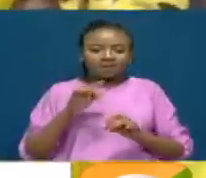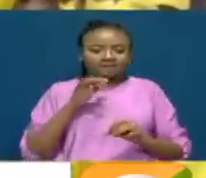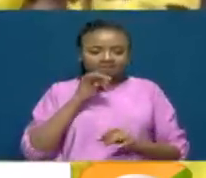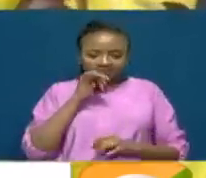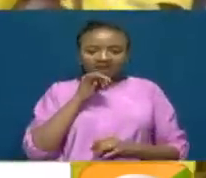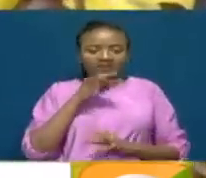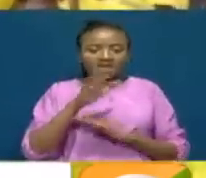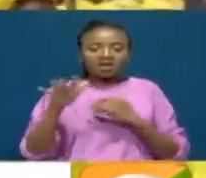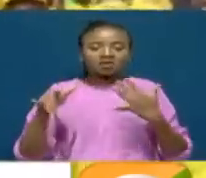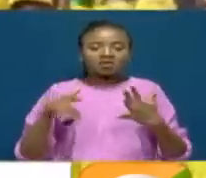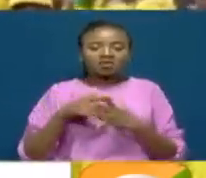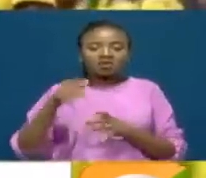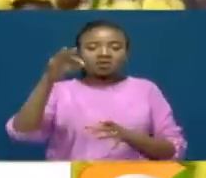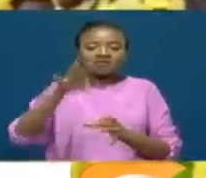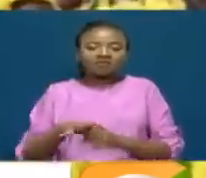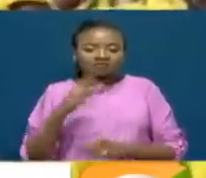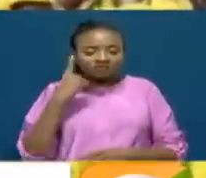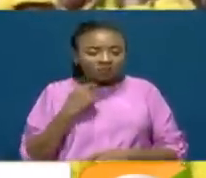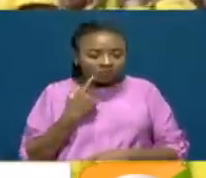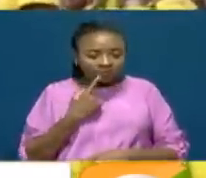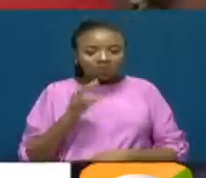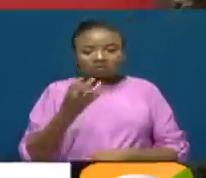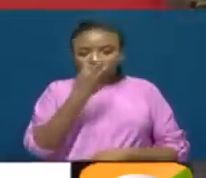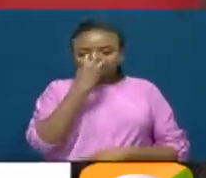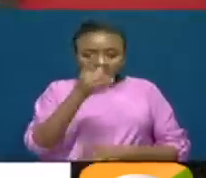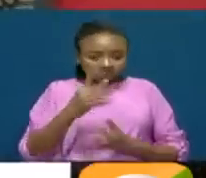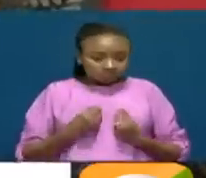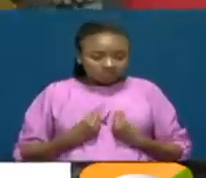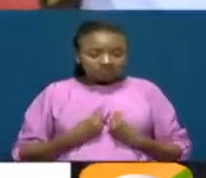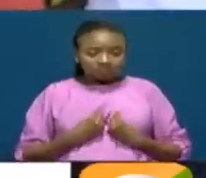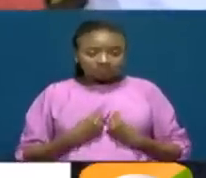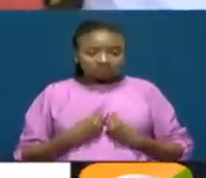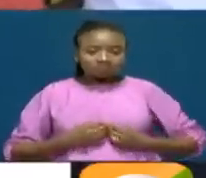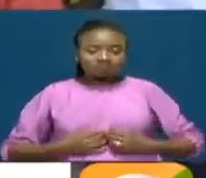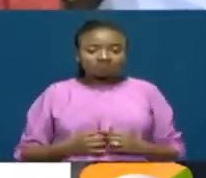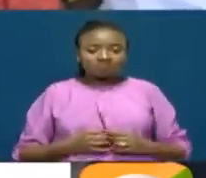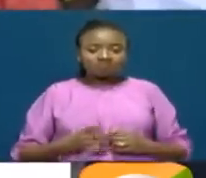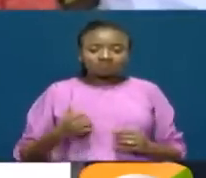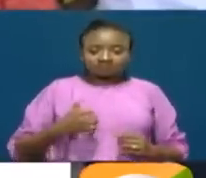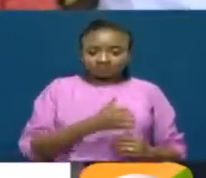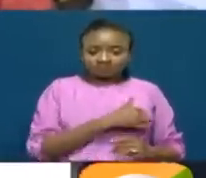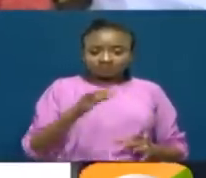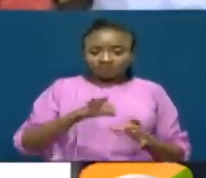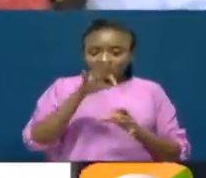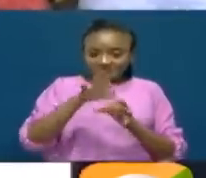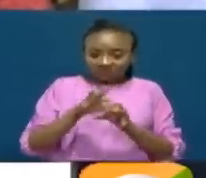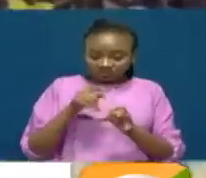Ikuwe hakutakuwa na haja ya salamu. Mnakubaliana mimi? Kura zetu